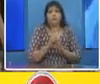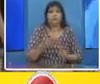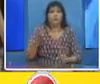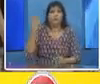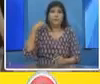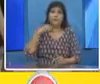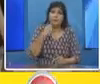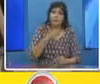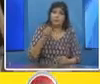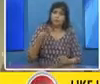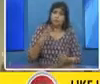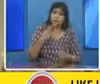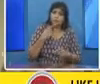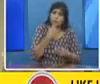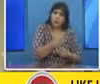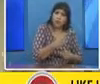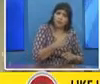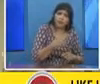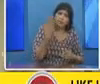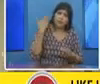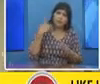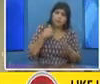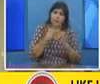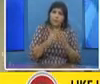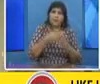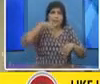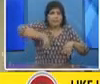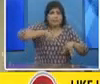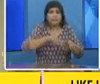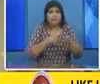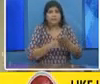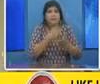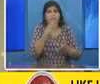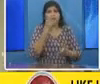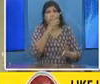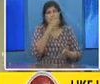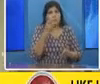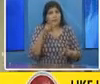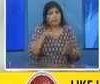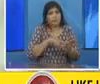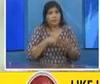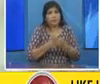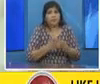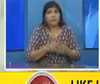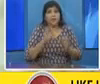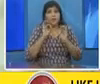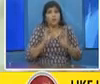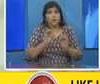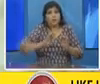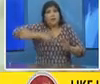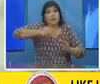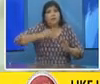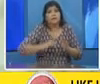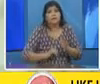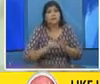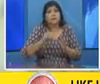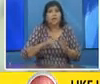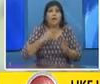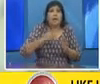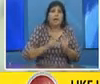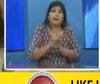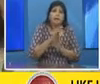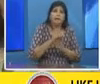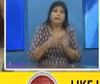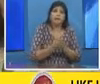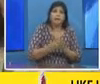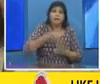कि मैंने आज शुरू में कहा, हम इसी साल यानी 2020 में ही बेहतर करेंगे, आगे